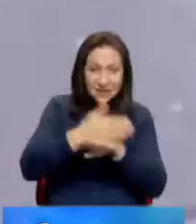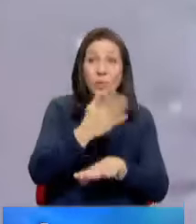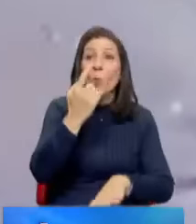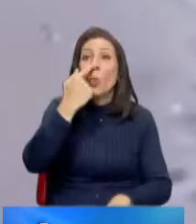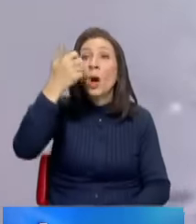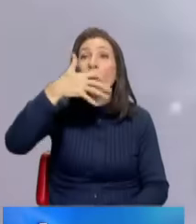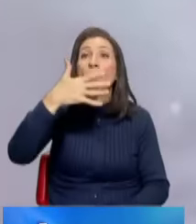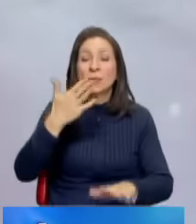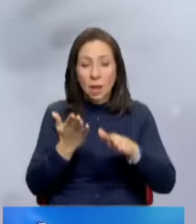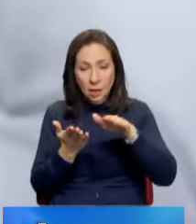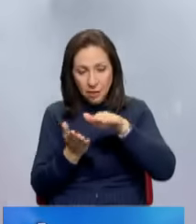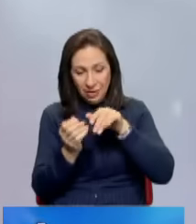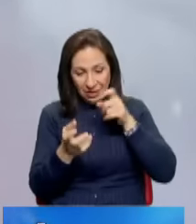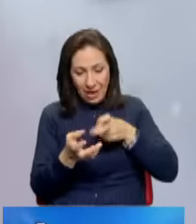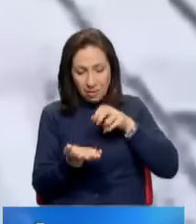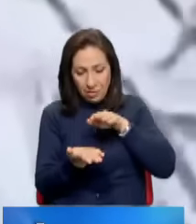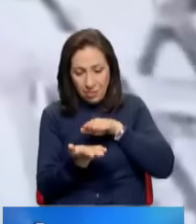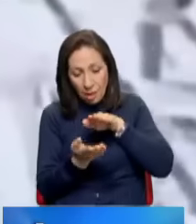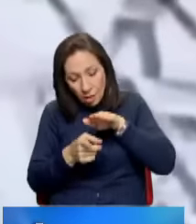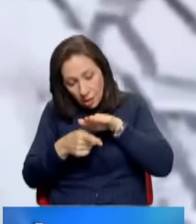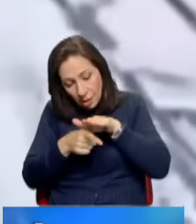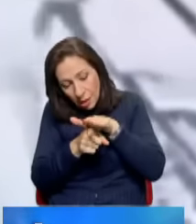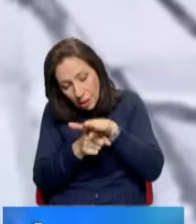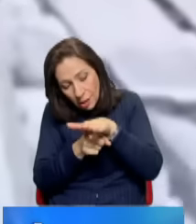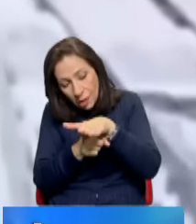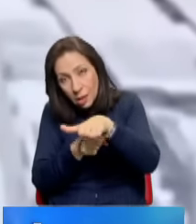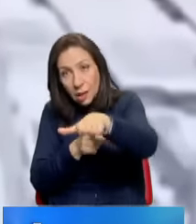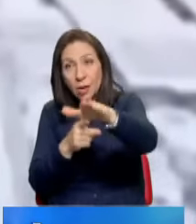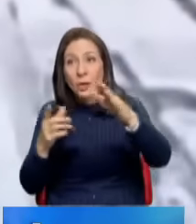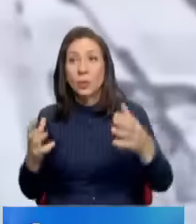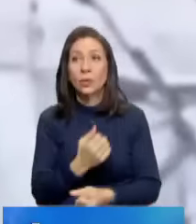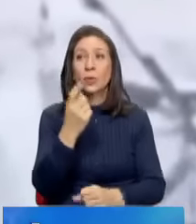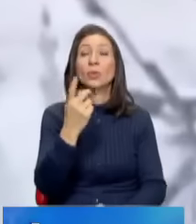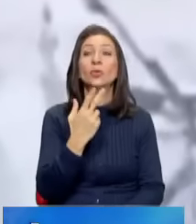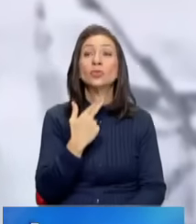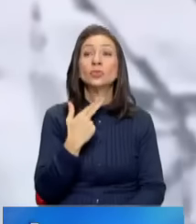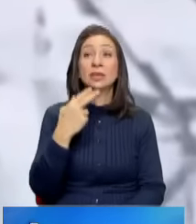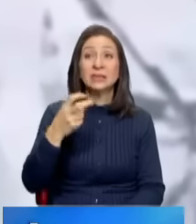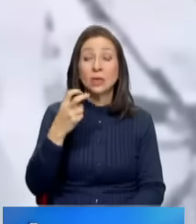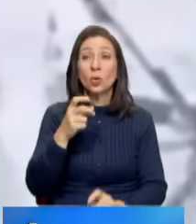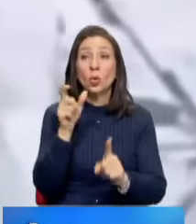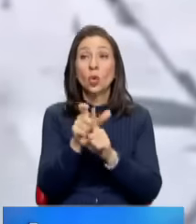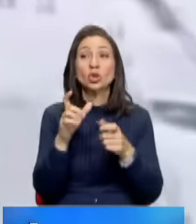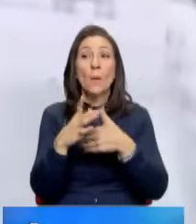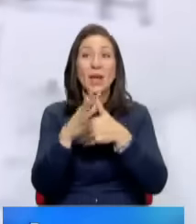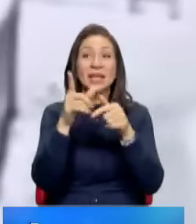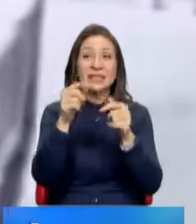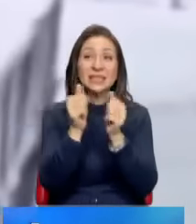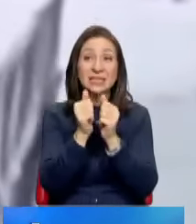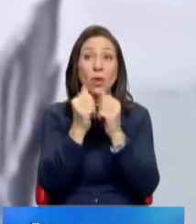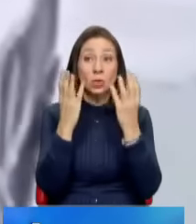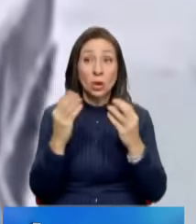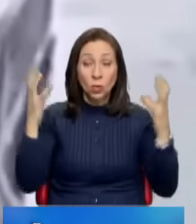bile kanamadan, en ufak bir çizik, sıyrık bile almadan kurtulmuş. Rusya demiryolları da koruyucu melekleriniz yanınızda olsa